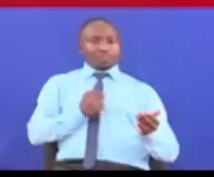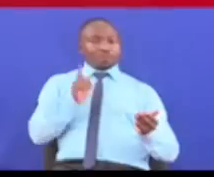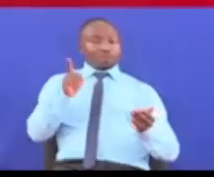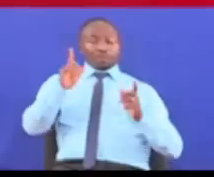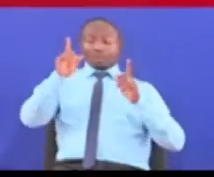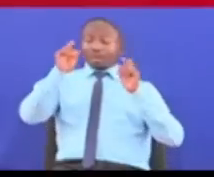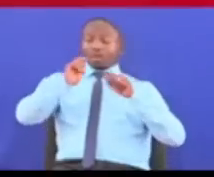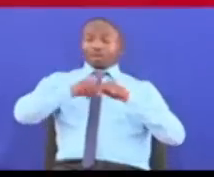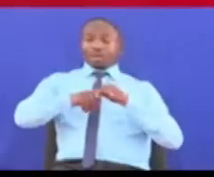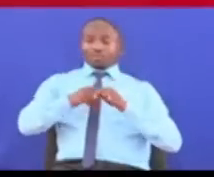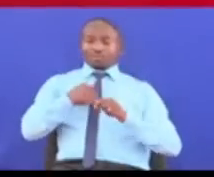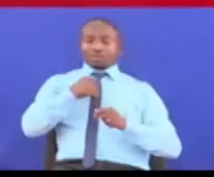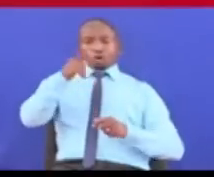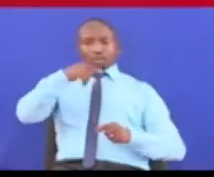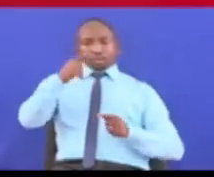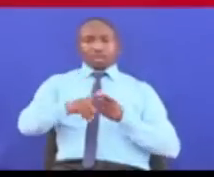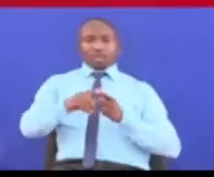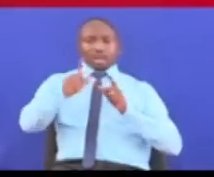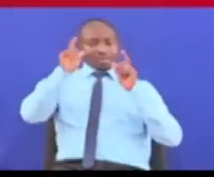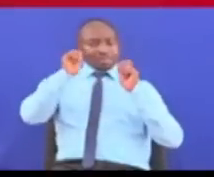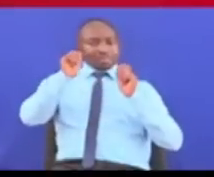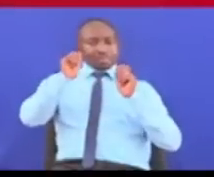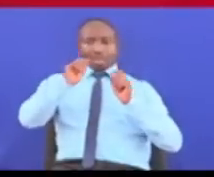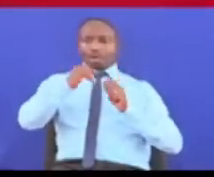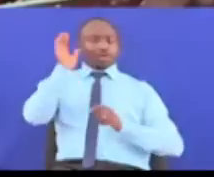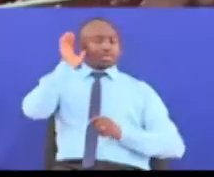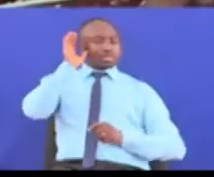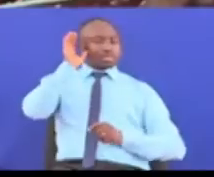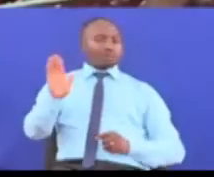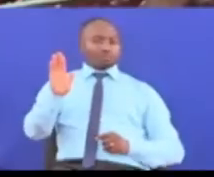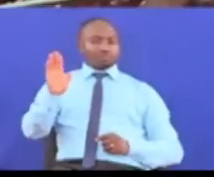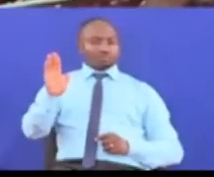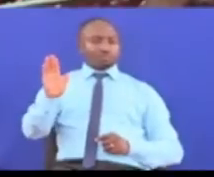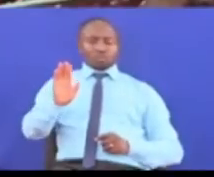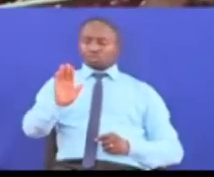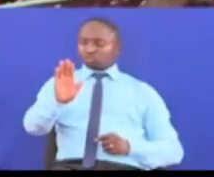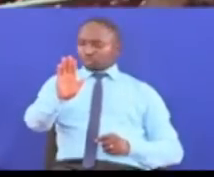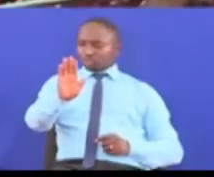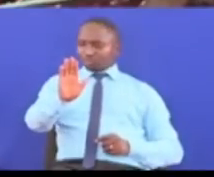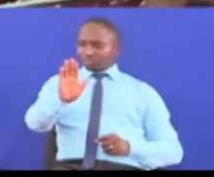wakti naum ng ng ng